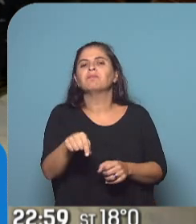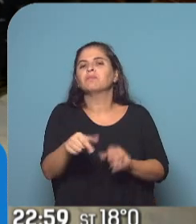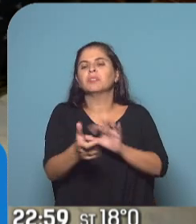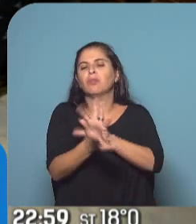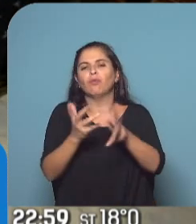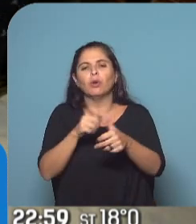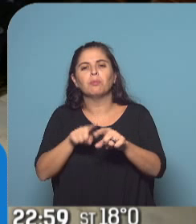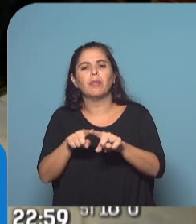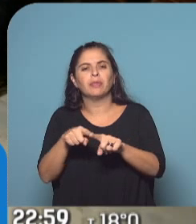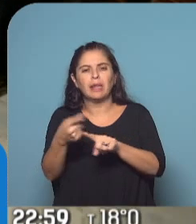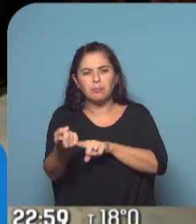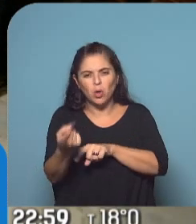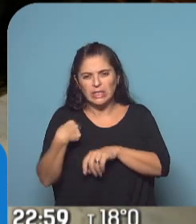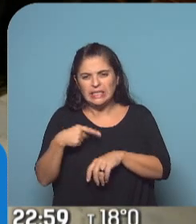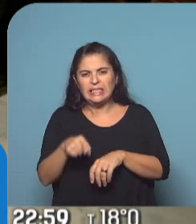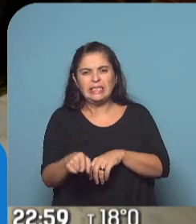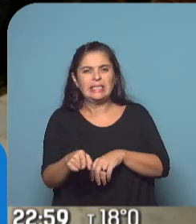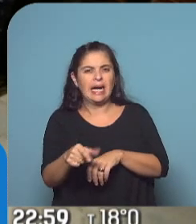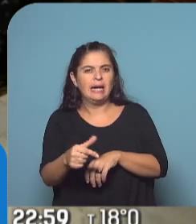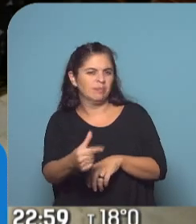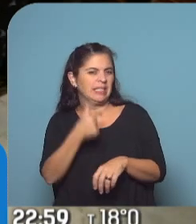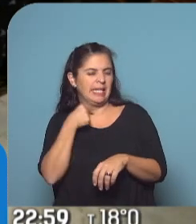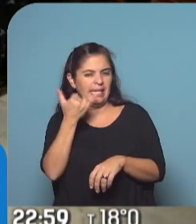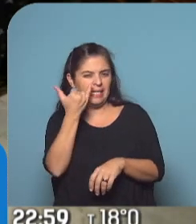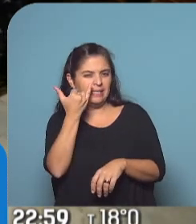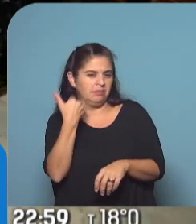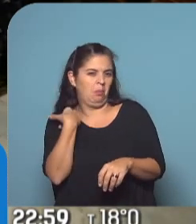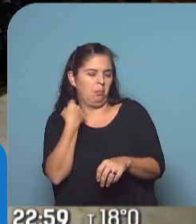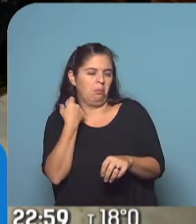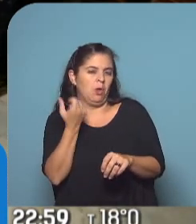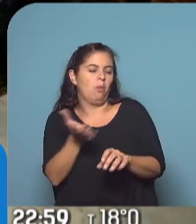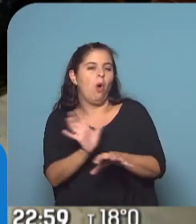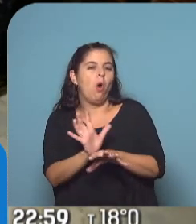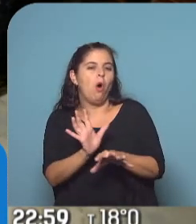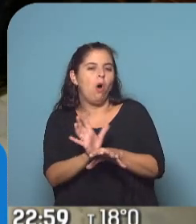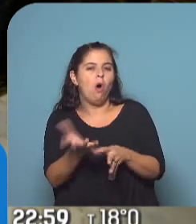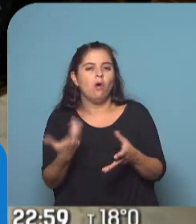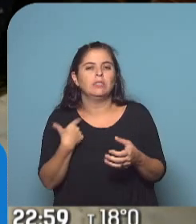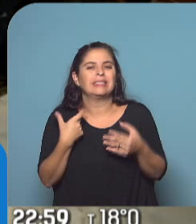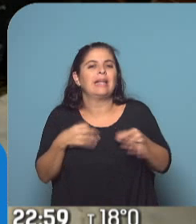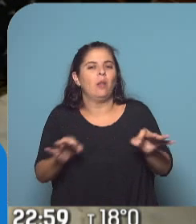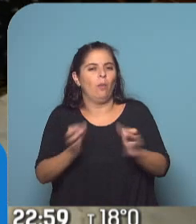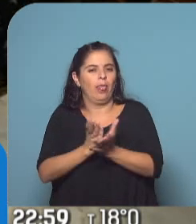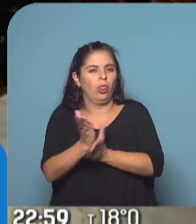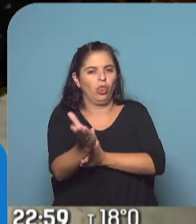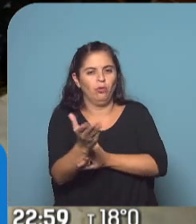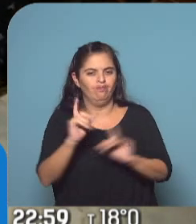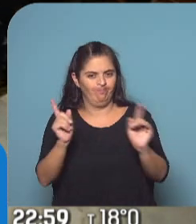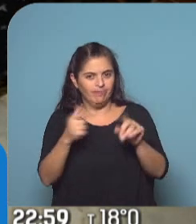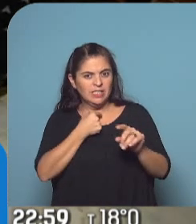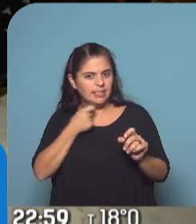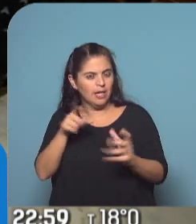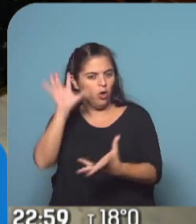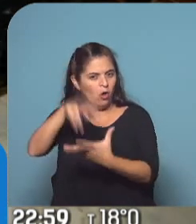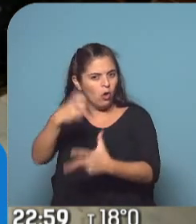получить этот статус. И, как по мне, это кардинально изменит наш парламент. Уйдут те, кто нарушают,